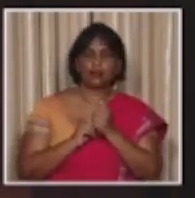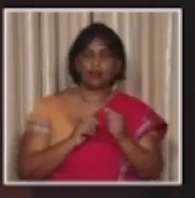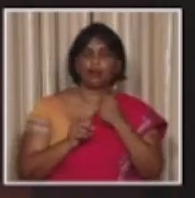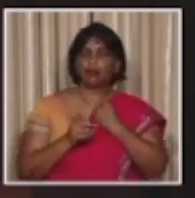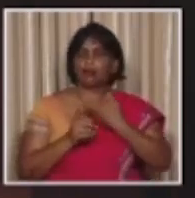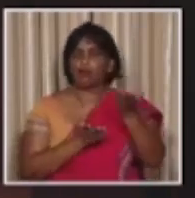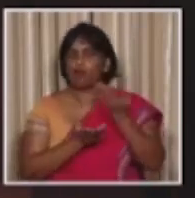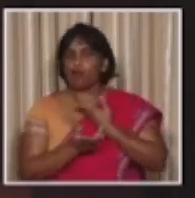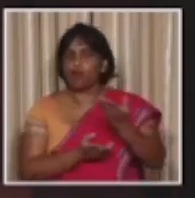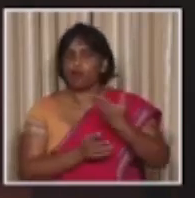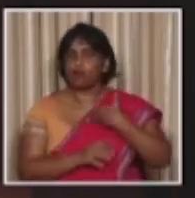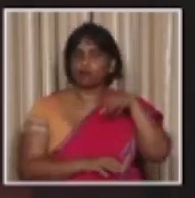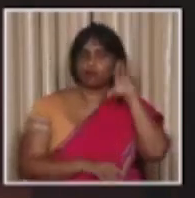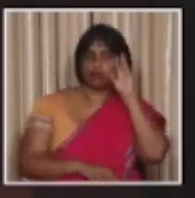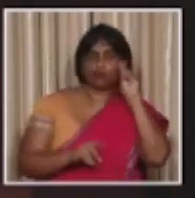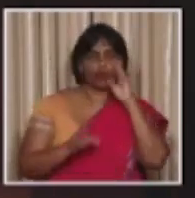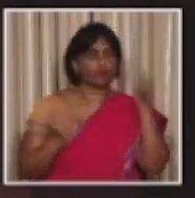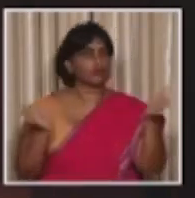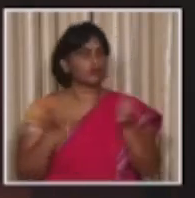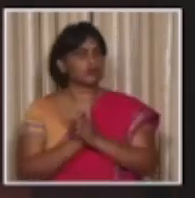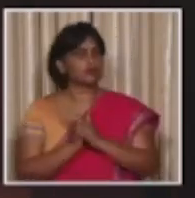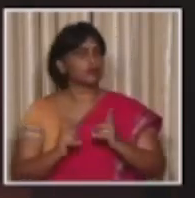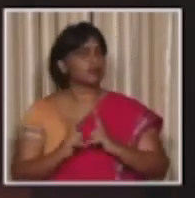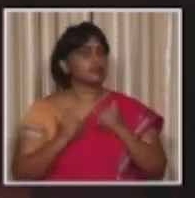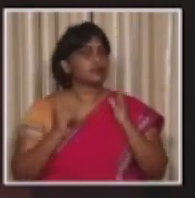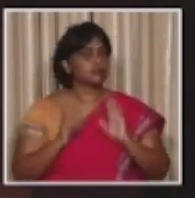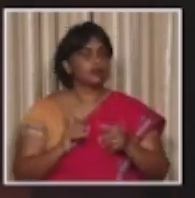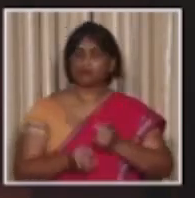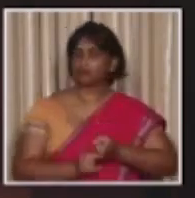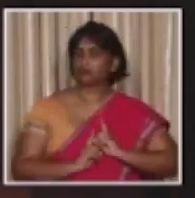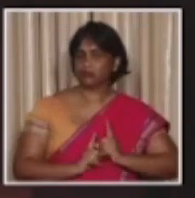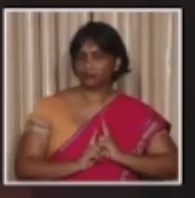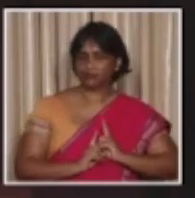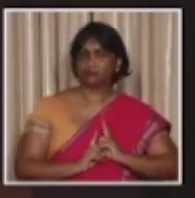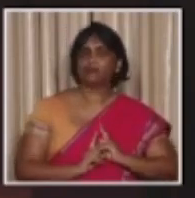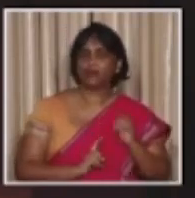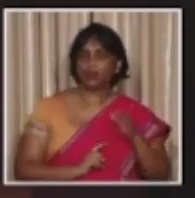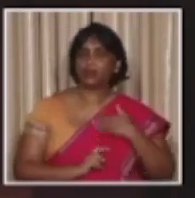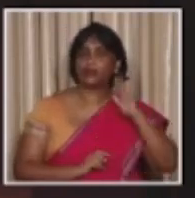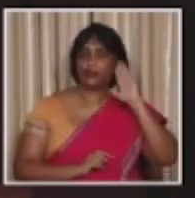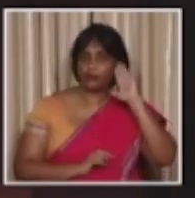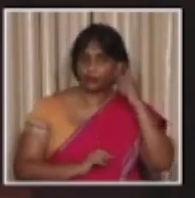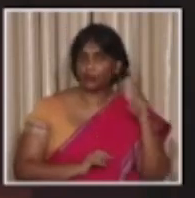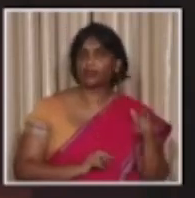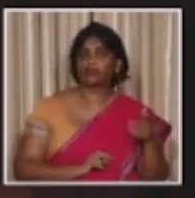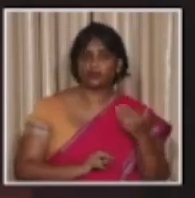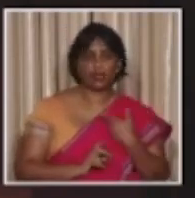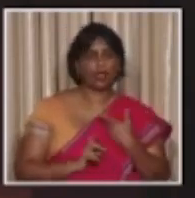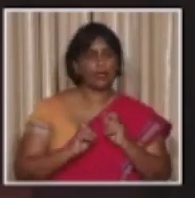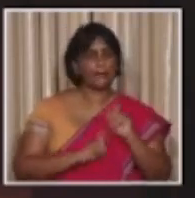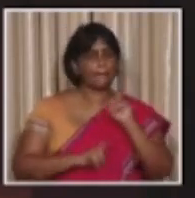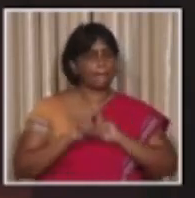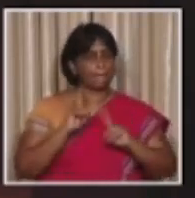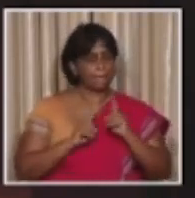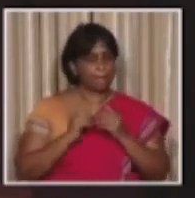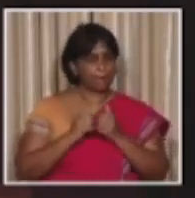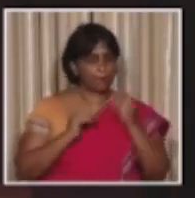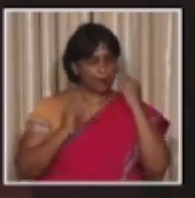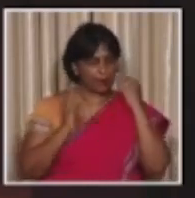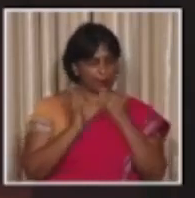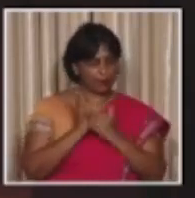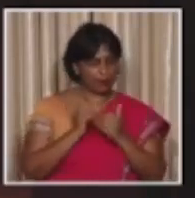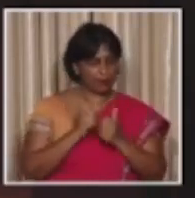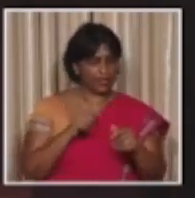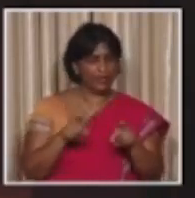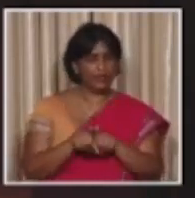අන්‍යෝන්‍ය අවබෝධයෙන් සාමෙන් ජීවත් විය යුතුයි කියන ස්ථාවරය අපි ඉන්නවා ඒ නිසා විශේෂයෙන්ම අපි පාර්ලිමේන්තුවක් හැටියට මම හිතන්නේ